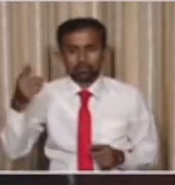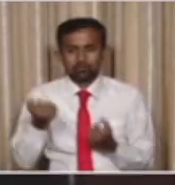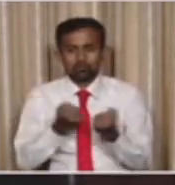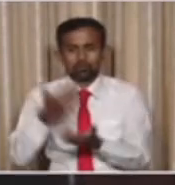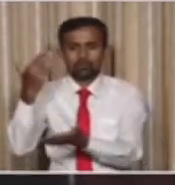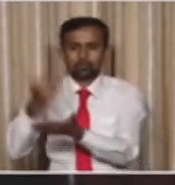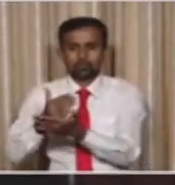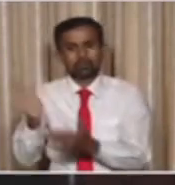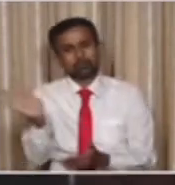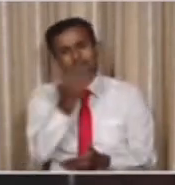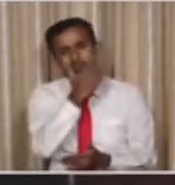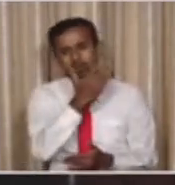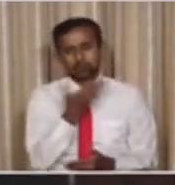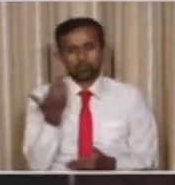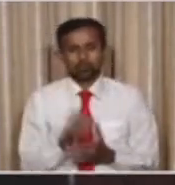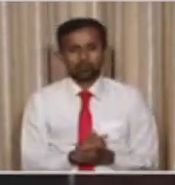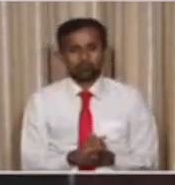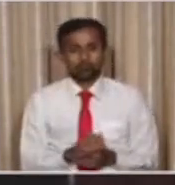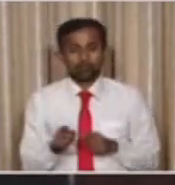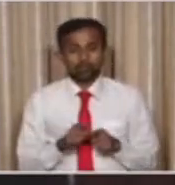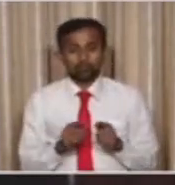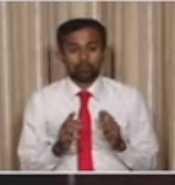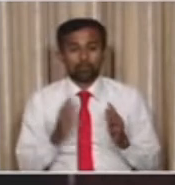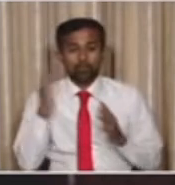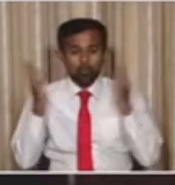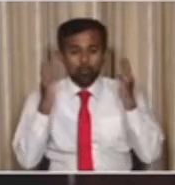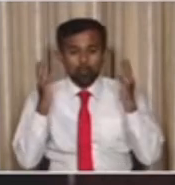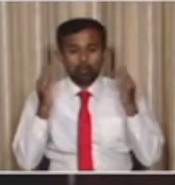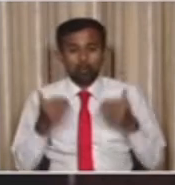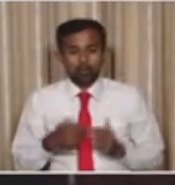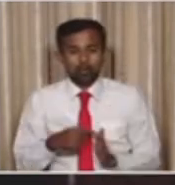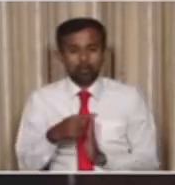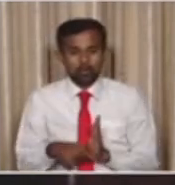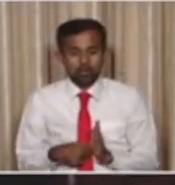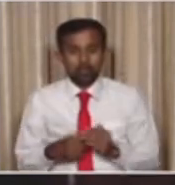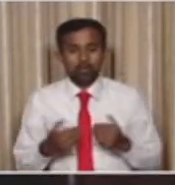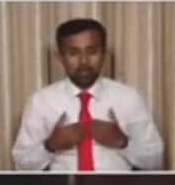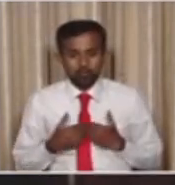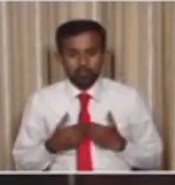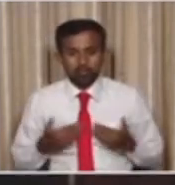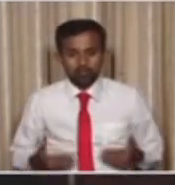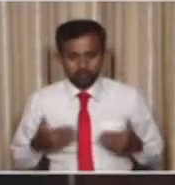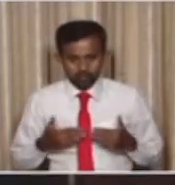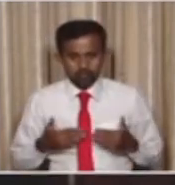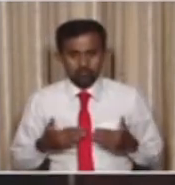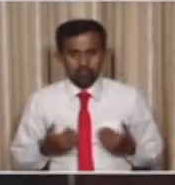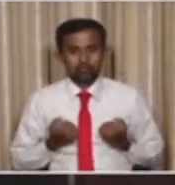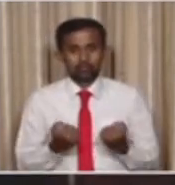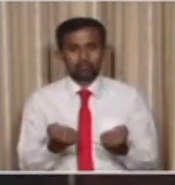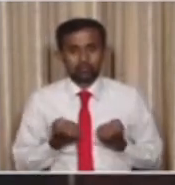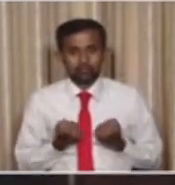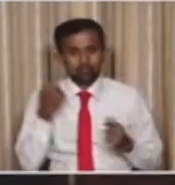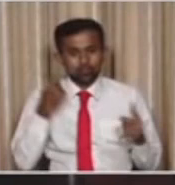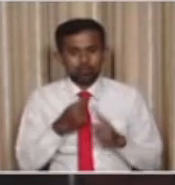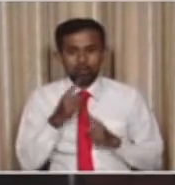එක එතන නතර කරලා යන්න පුළුවන්. එහෙම දියුණු ලෝකෙක තමයි ලංකාවේ අපි අද මේ රටේ ප්‍රවාහනය ගැන